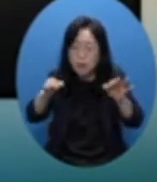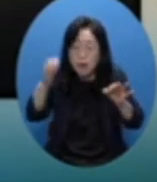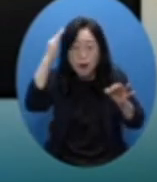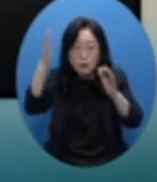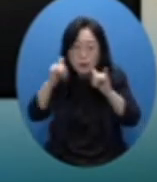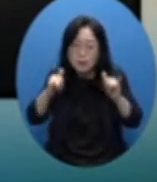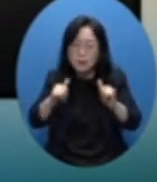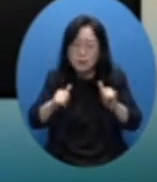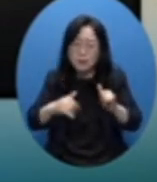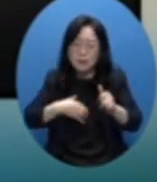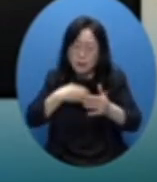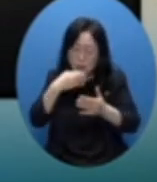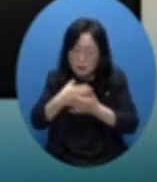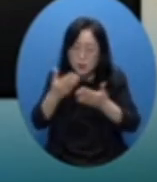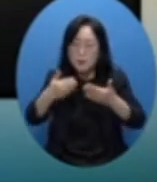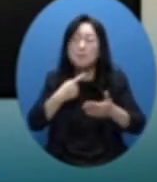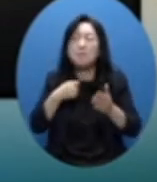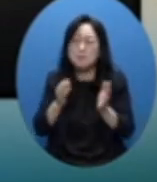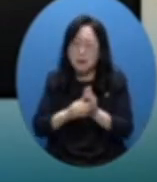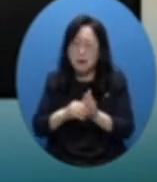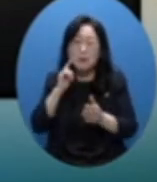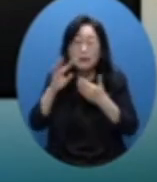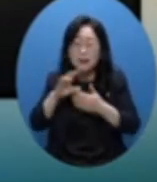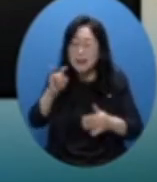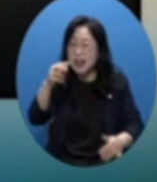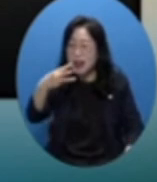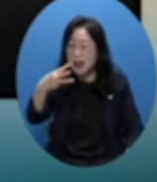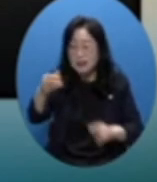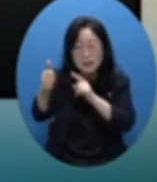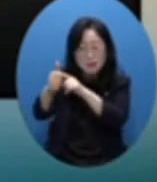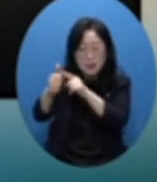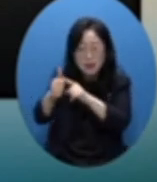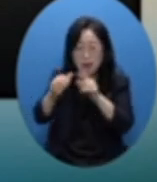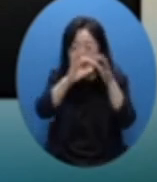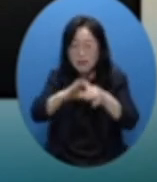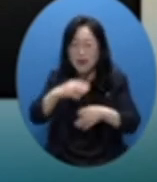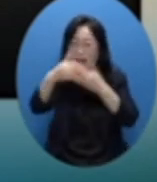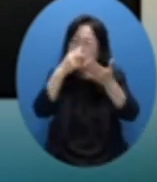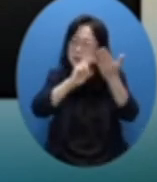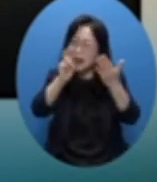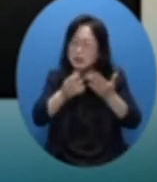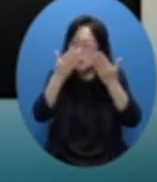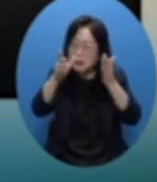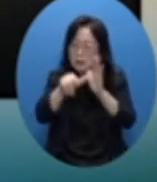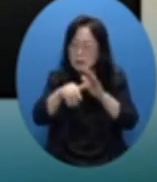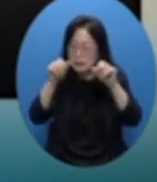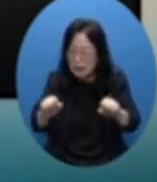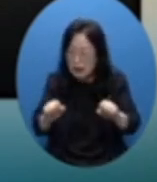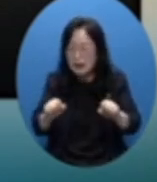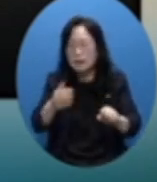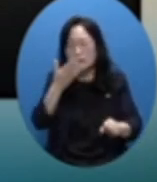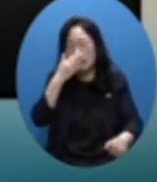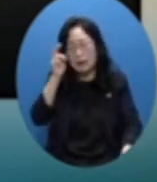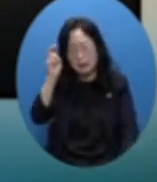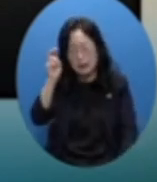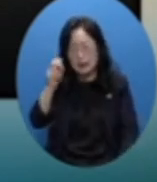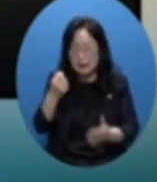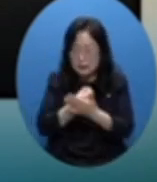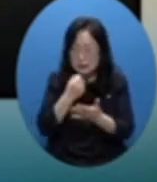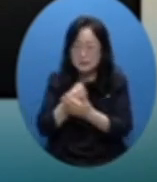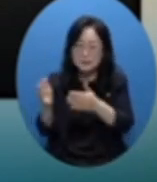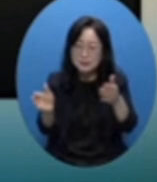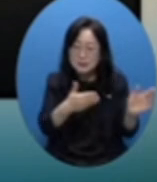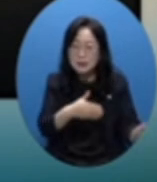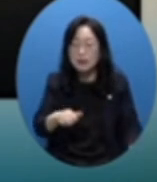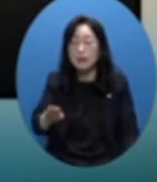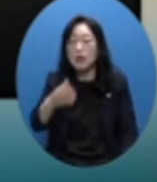주었습니다 2분이 계속 찬양 4 금 에 따르면 참 크게 찜 버섯을 가을인데 하는 안타까운 마음이 있습니다 그래서 우리 보험